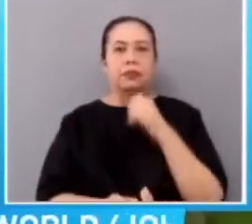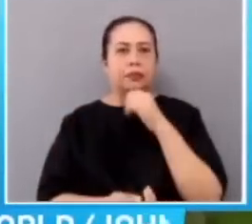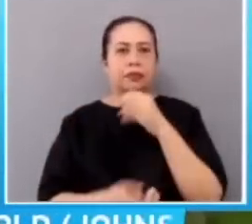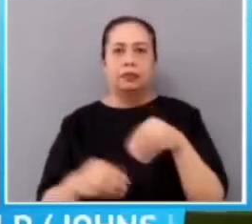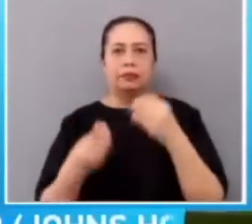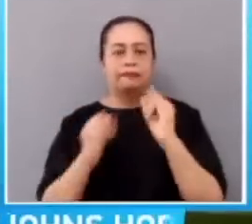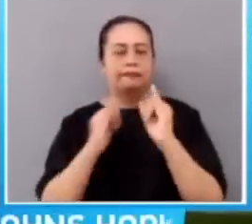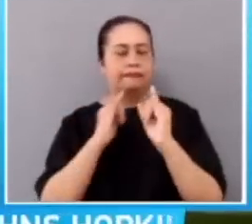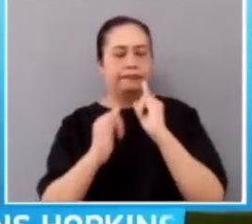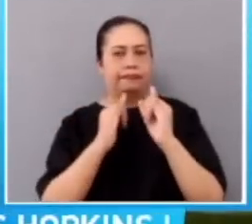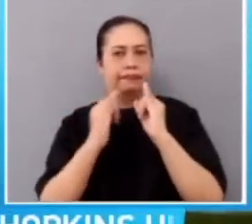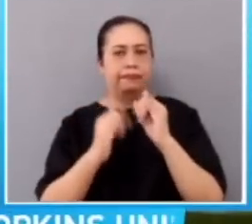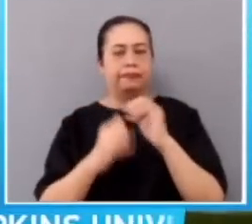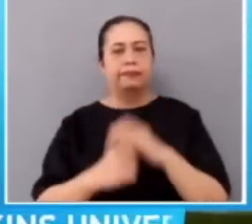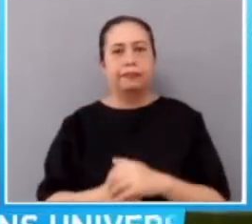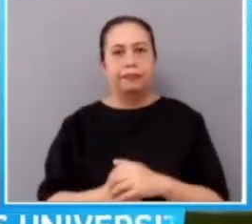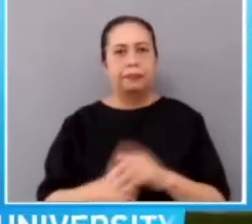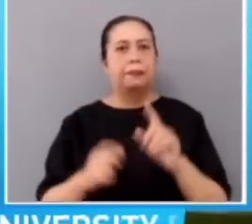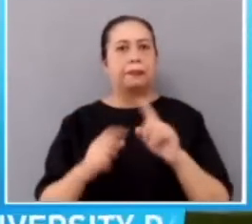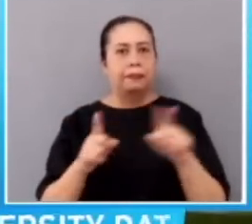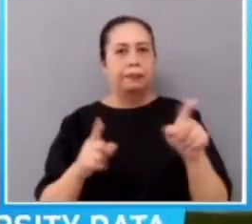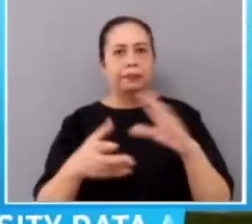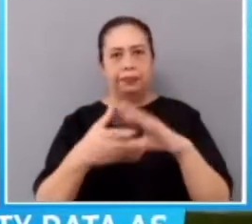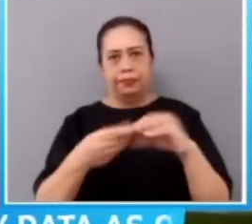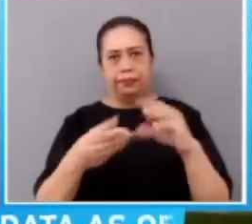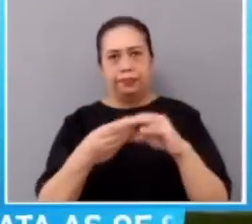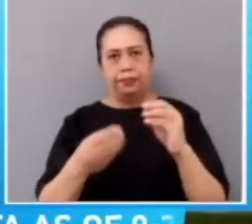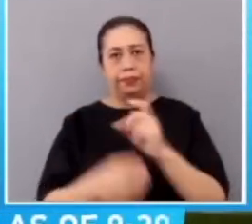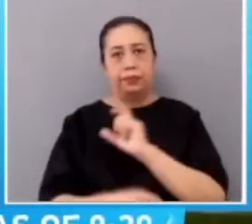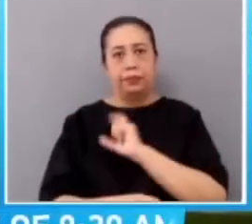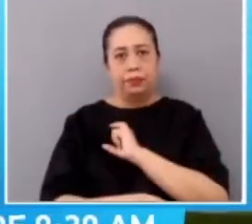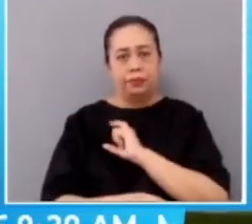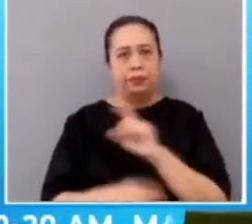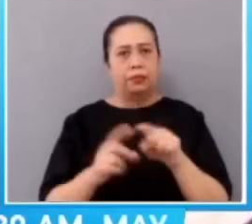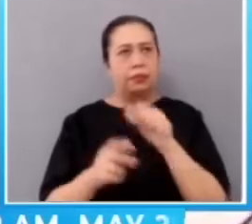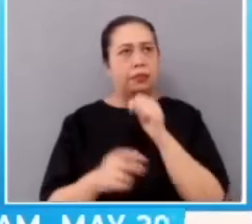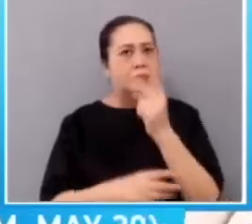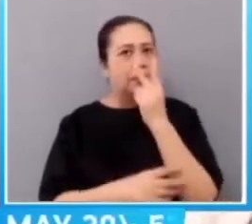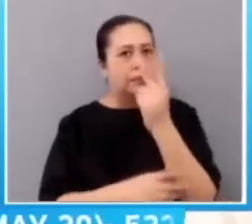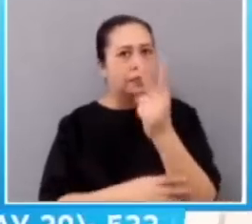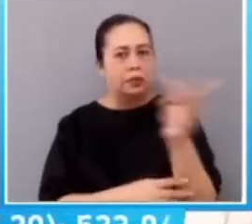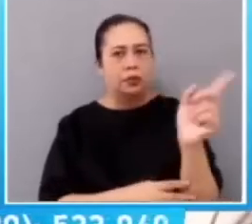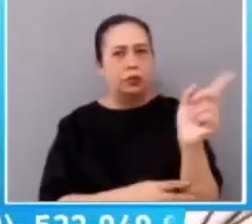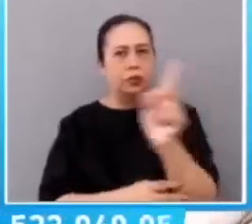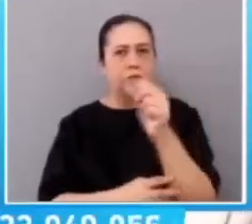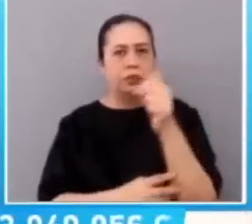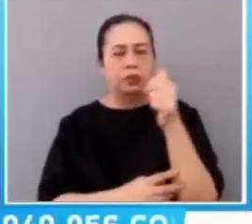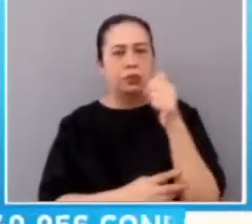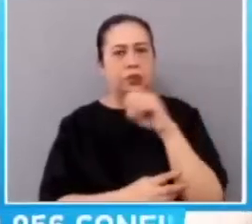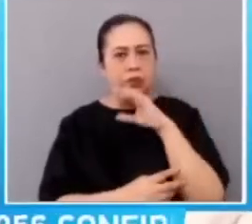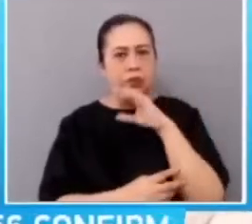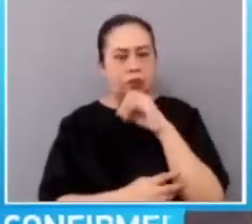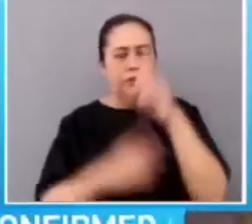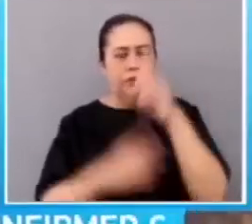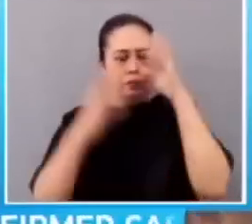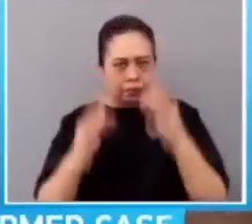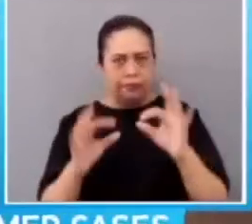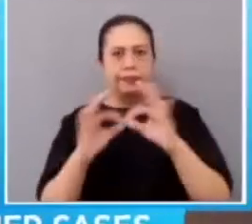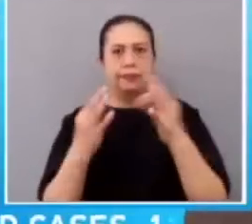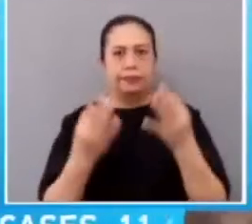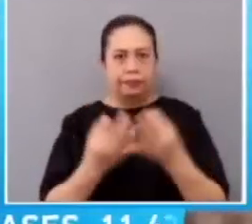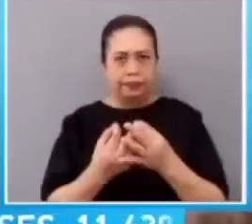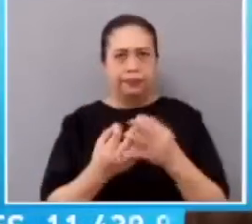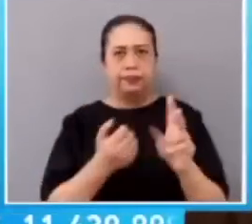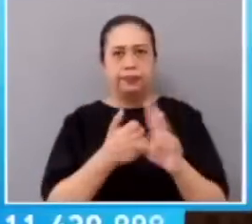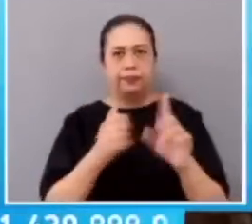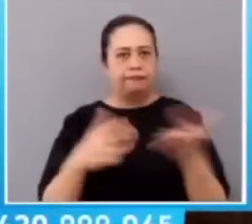sa media. Pero sa salaysay niya sa pulis, hindi niya raw nakita ang biktima. Desidido ang pamilya ng biktima na sampahan ng